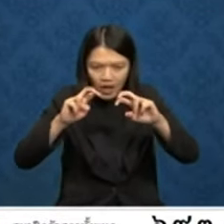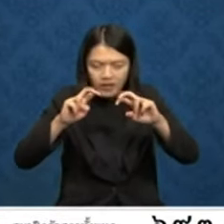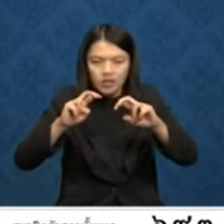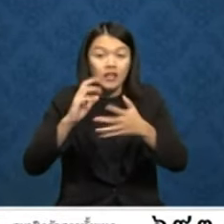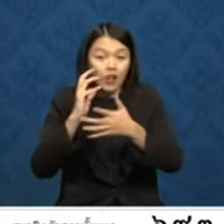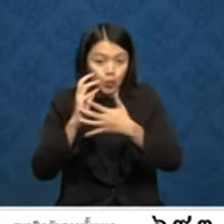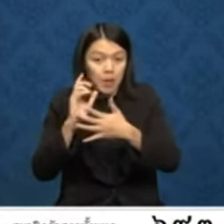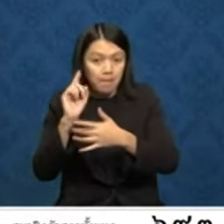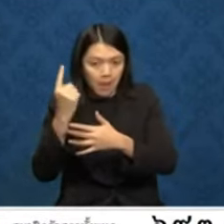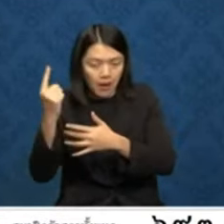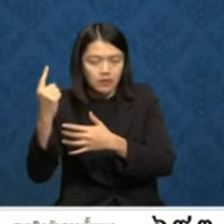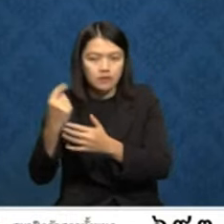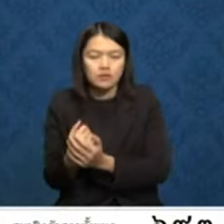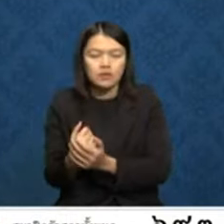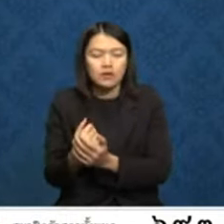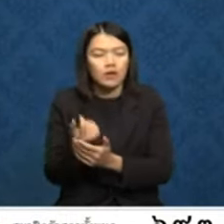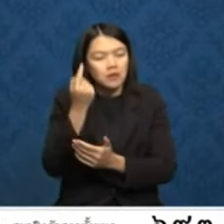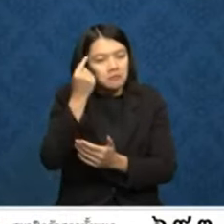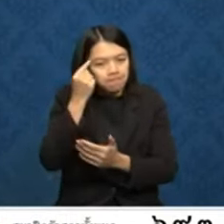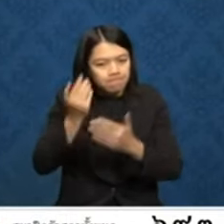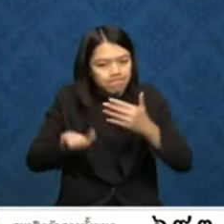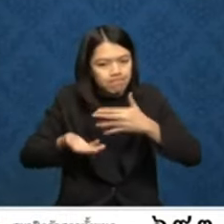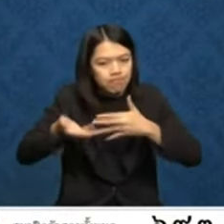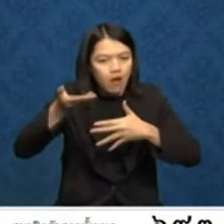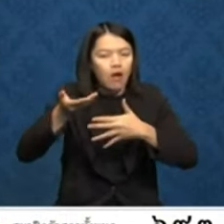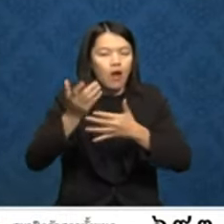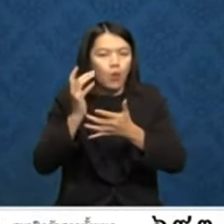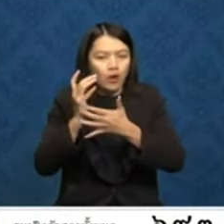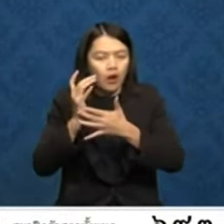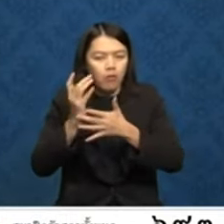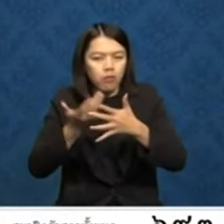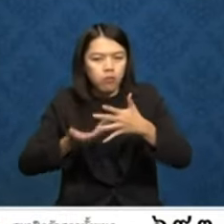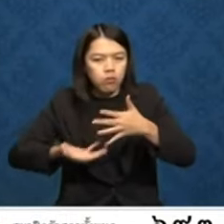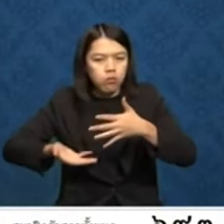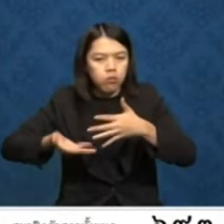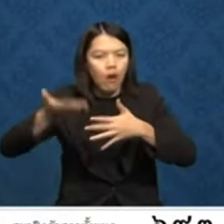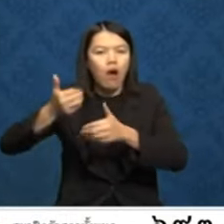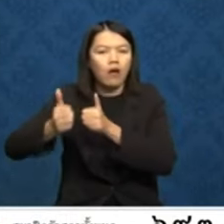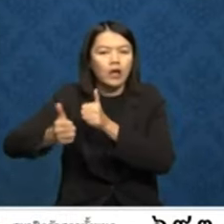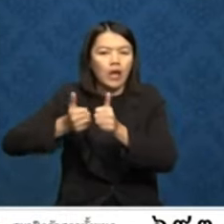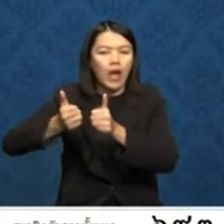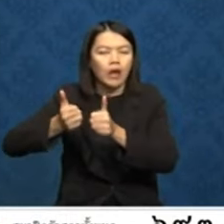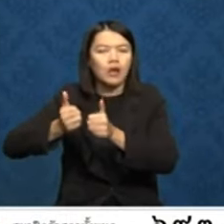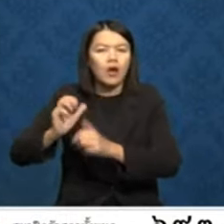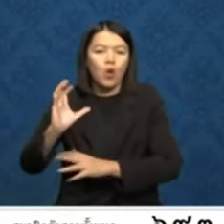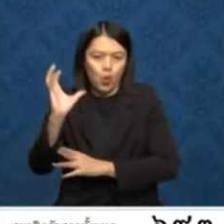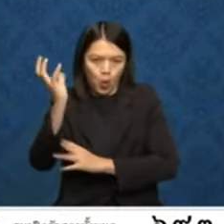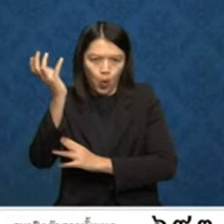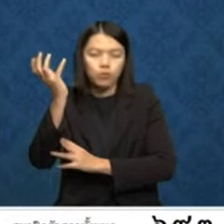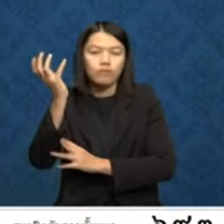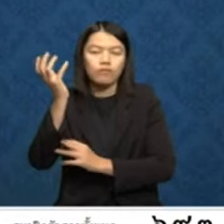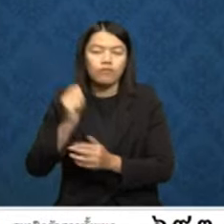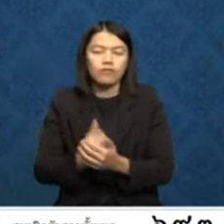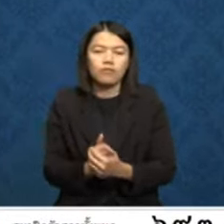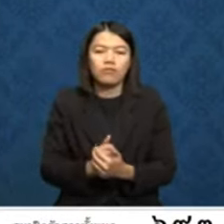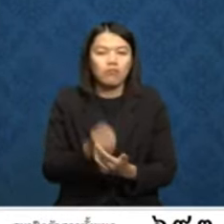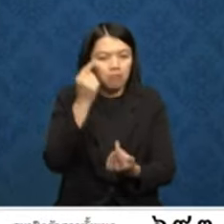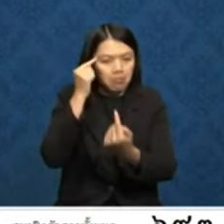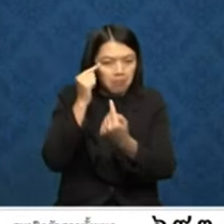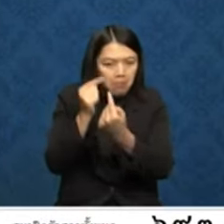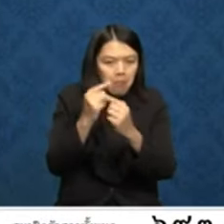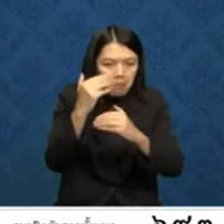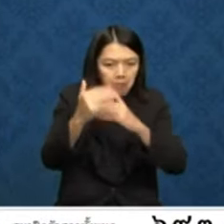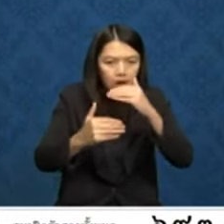รรมยกระดับความสามารถทางนวัตกรรมให้สามารถแข่งขันได้ในเวทีโลกโดยมุ่งเน้นการพั